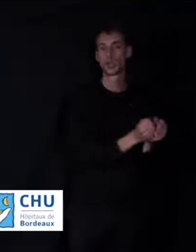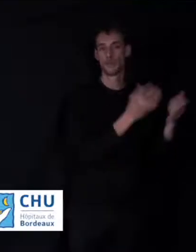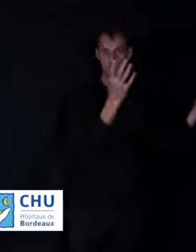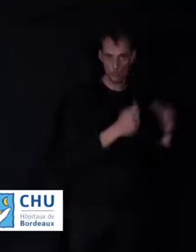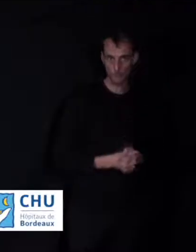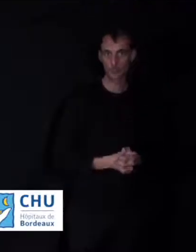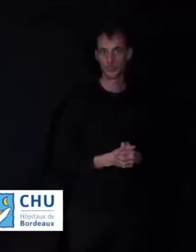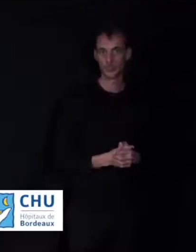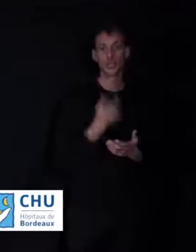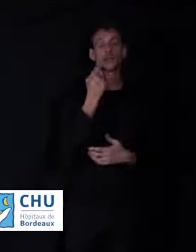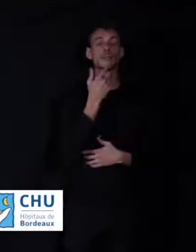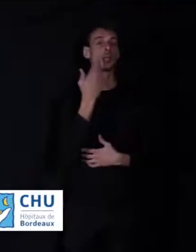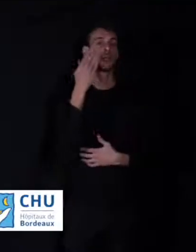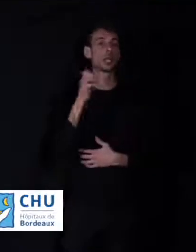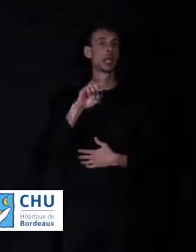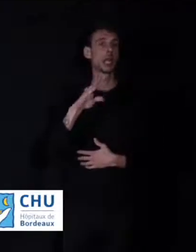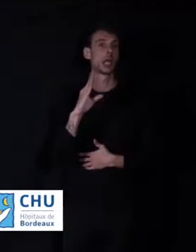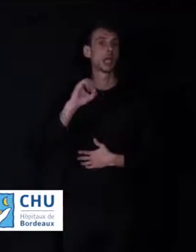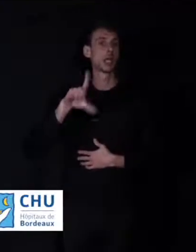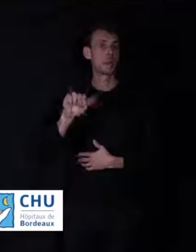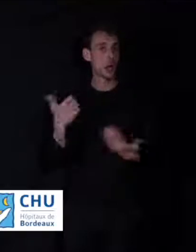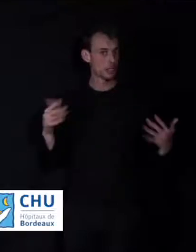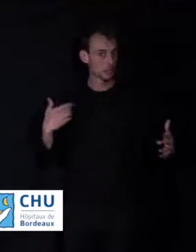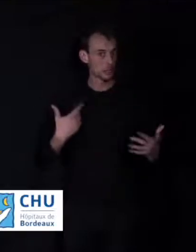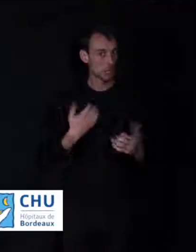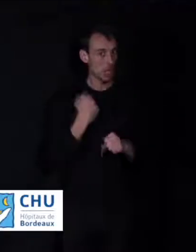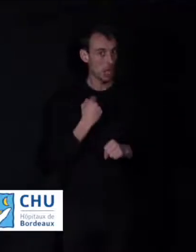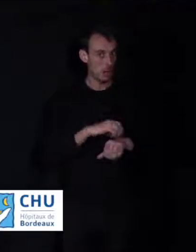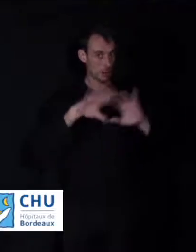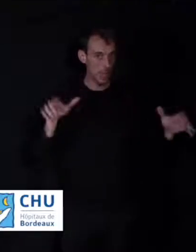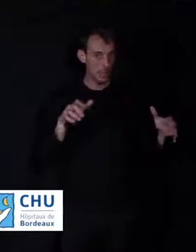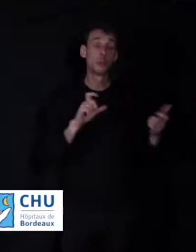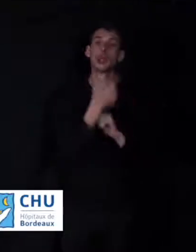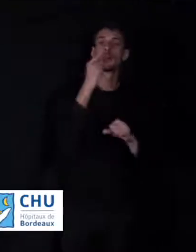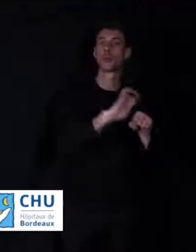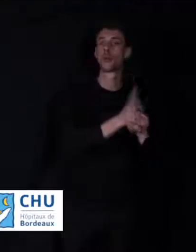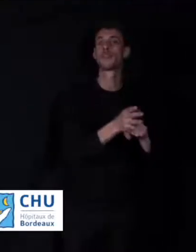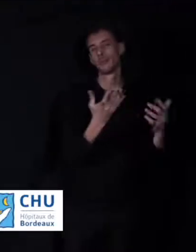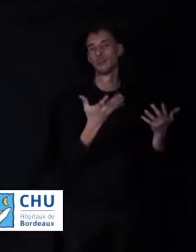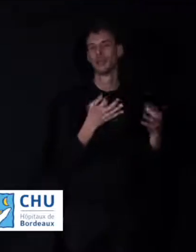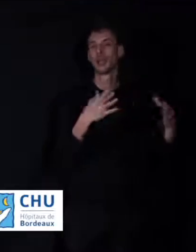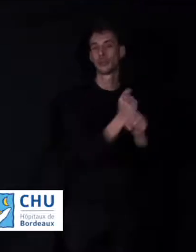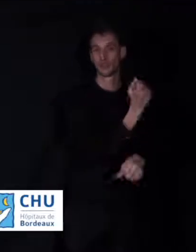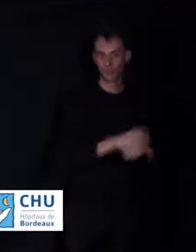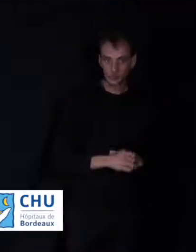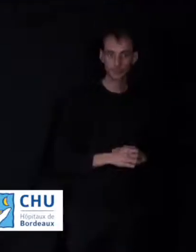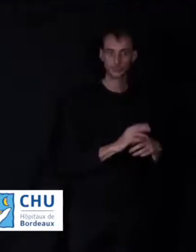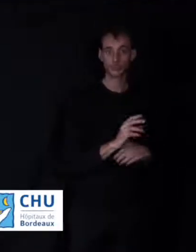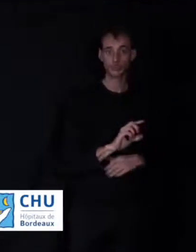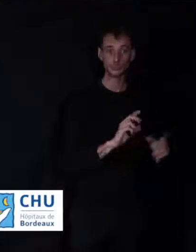l'avance avec Ebola, si on a pris de l'avance avec le SARS, on gagne du temps sur le Covid. La deuxième phase, c'est produire